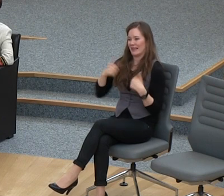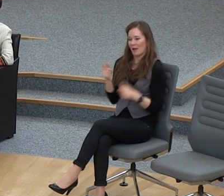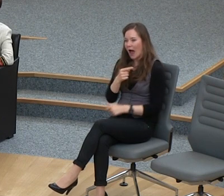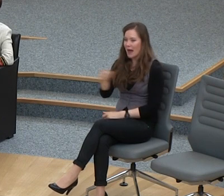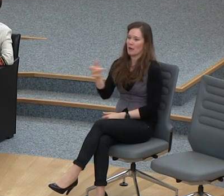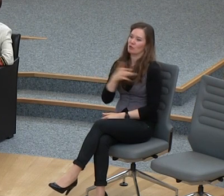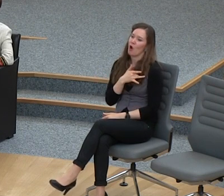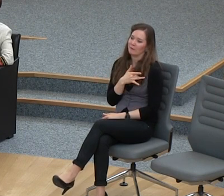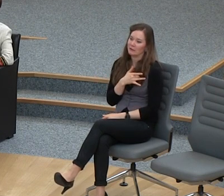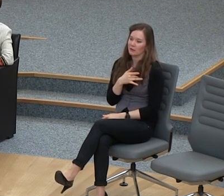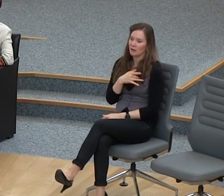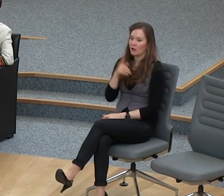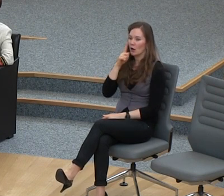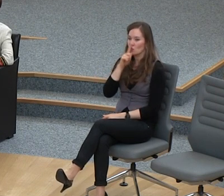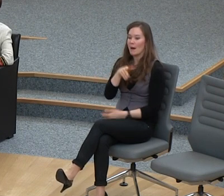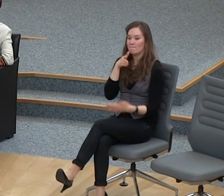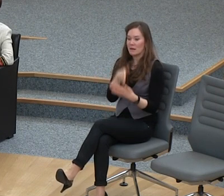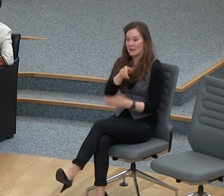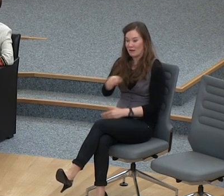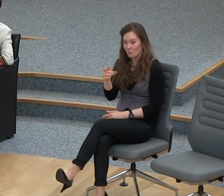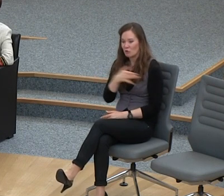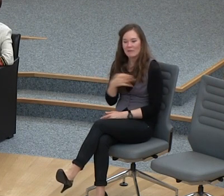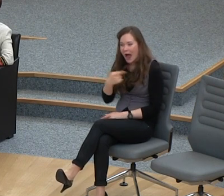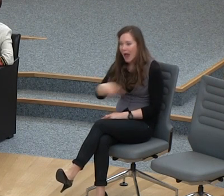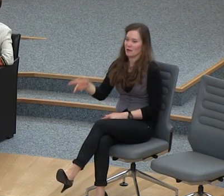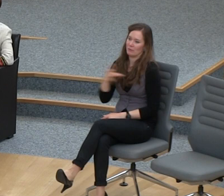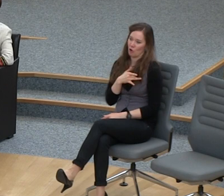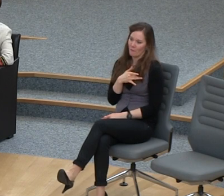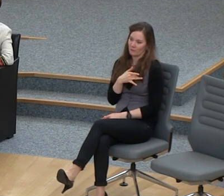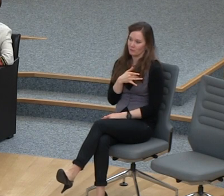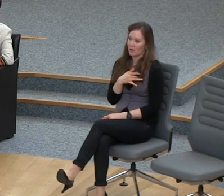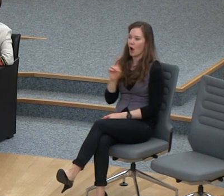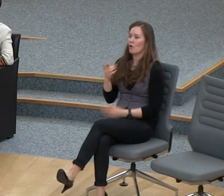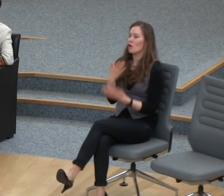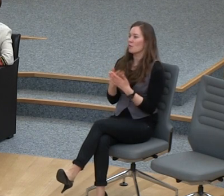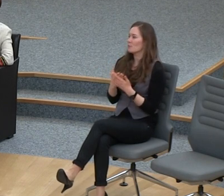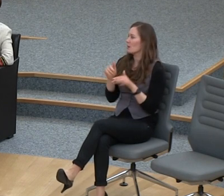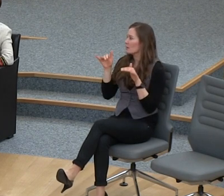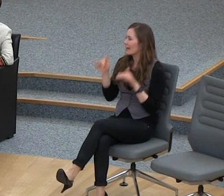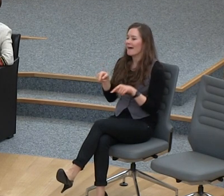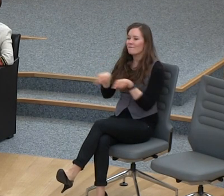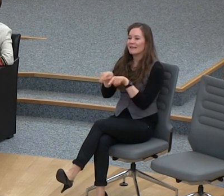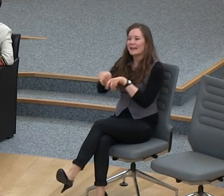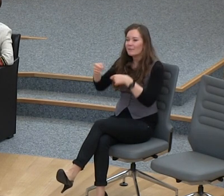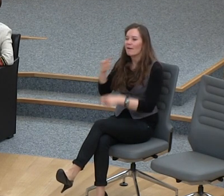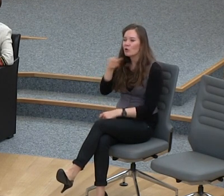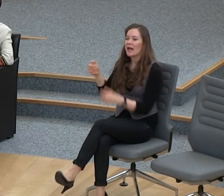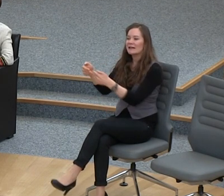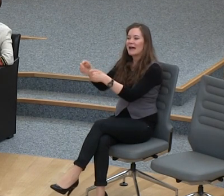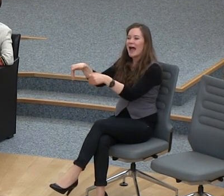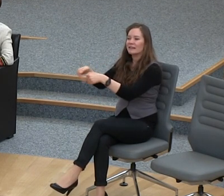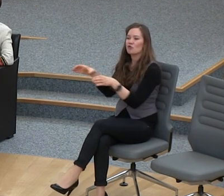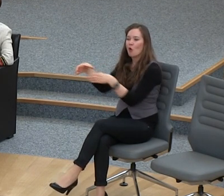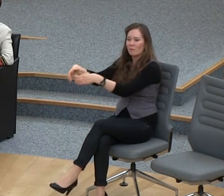uns alle. Ist kein Thema von Menschen mit Behinderungen. Es ist auch kein Thema von sogenannten Randgruppen. Sondern